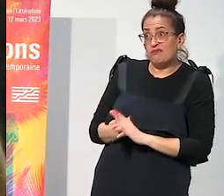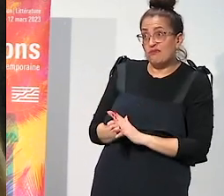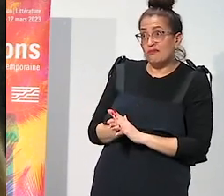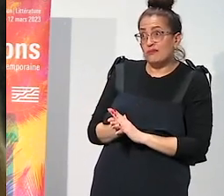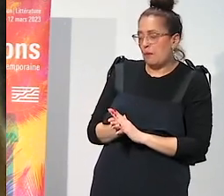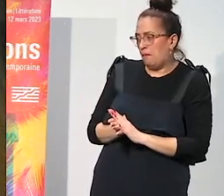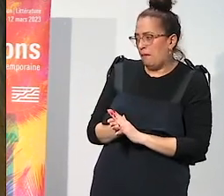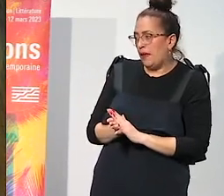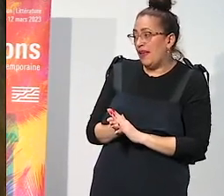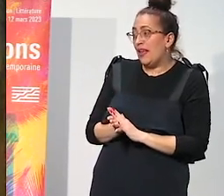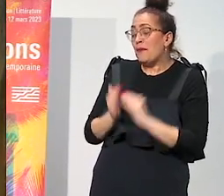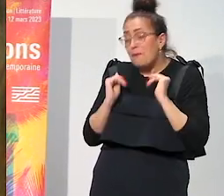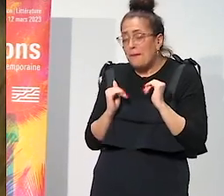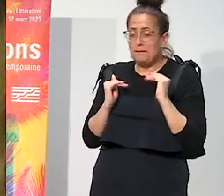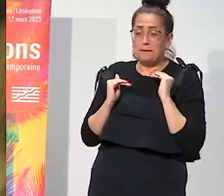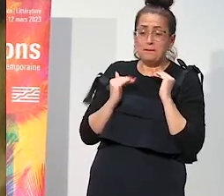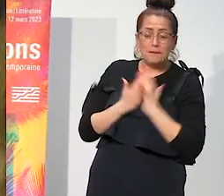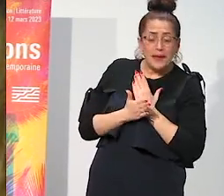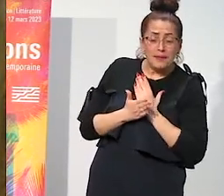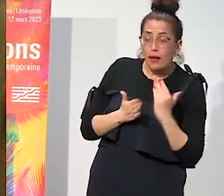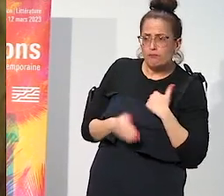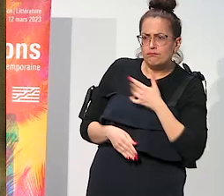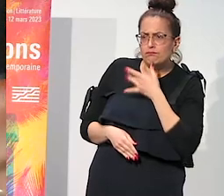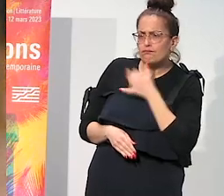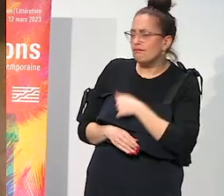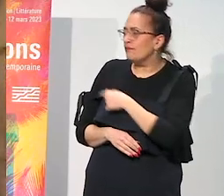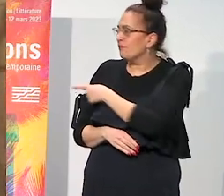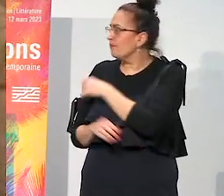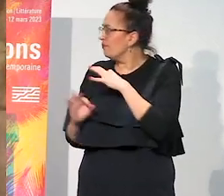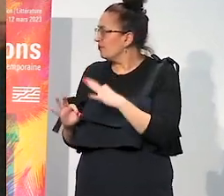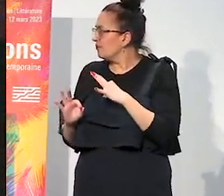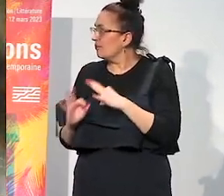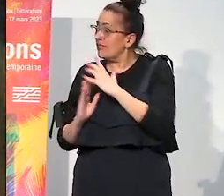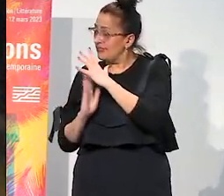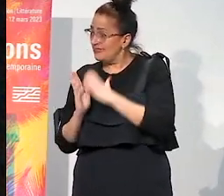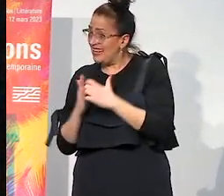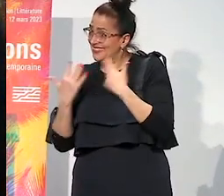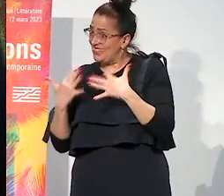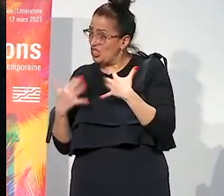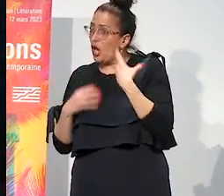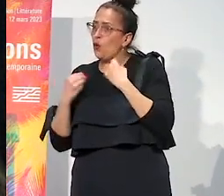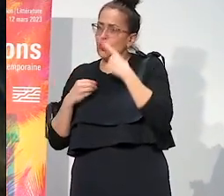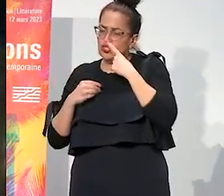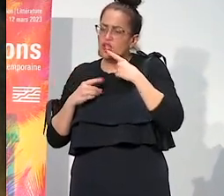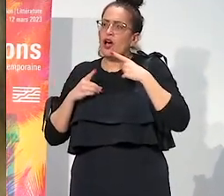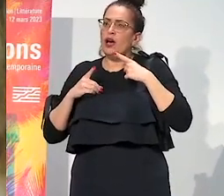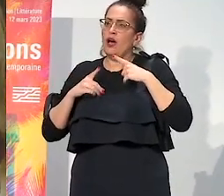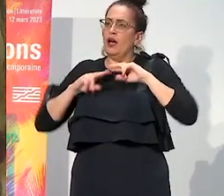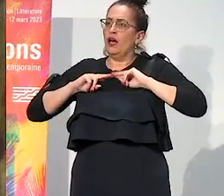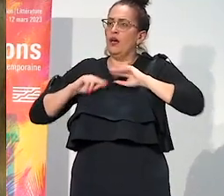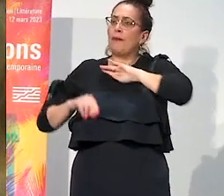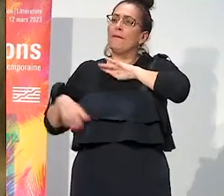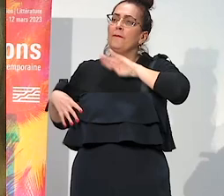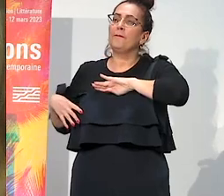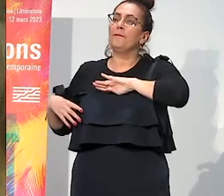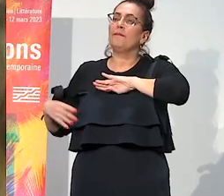Non. Lola, vous avez commencé à travailler sur un autre texte ou pas? Oui. Vous avez besoin de temps entre chaque... Oui, là, j'ai